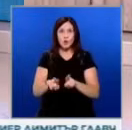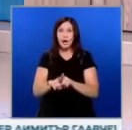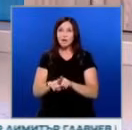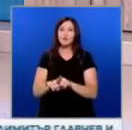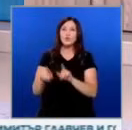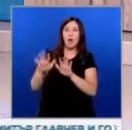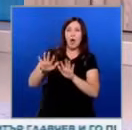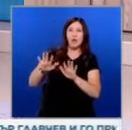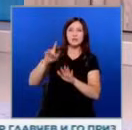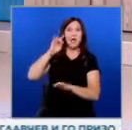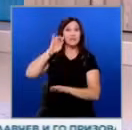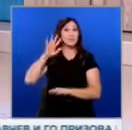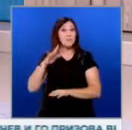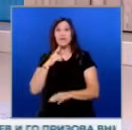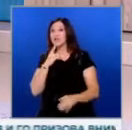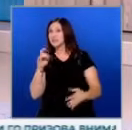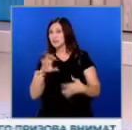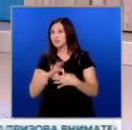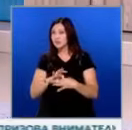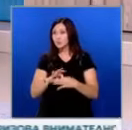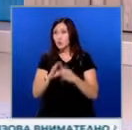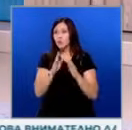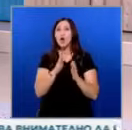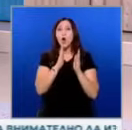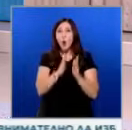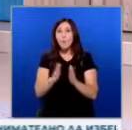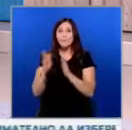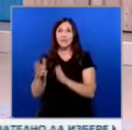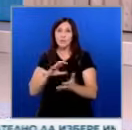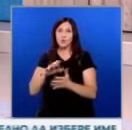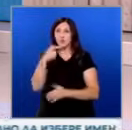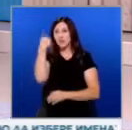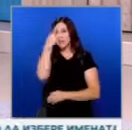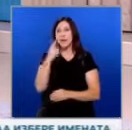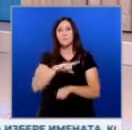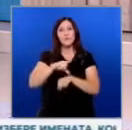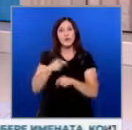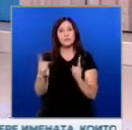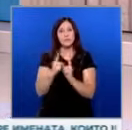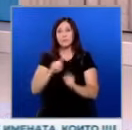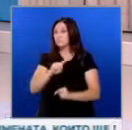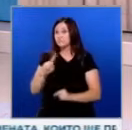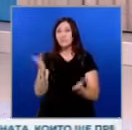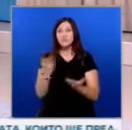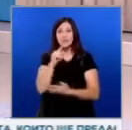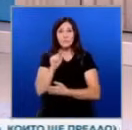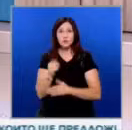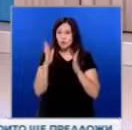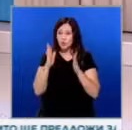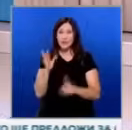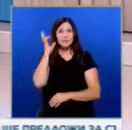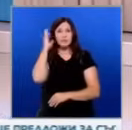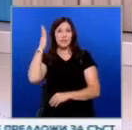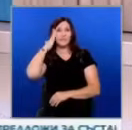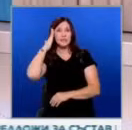и да разсее съмненията за зависимости от определени политически лица. По време на срещата не стана дума за конкретни имена